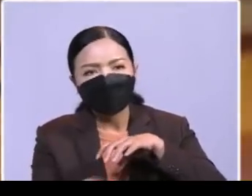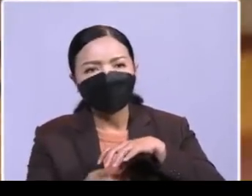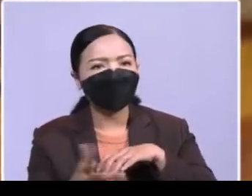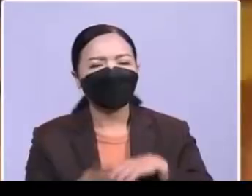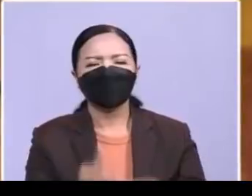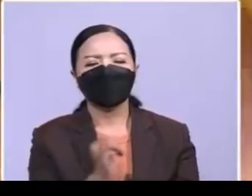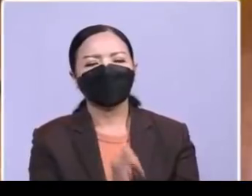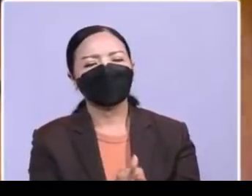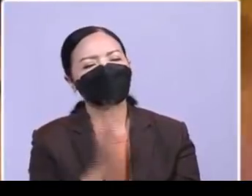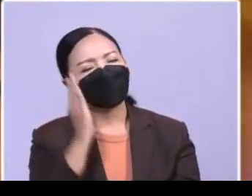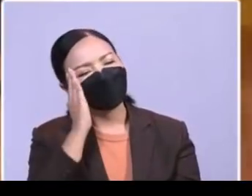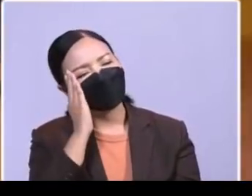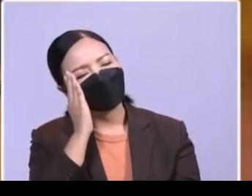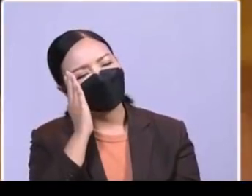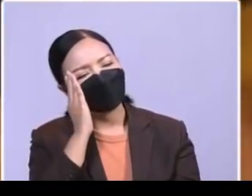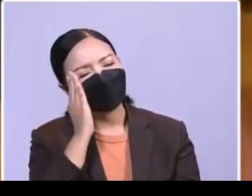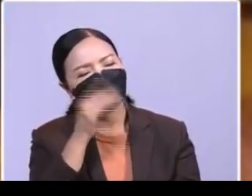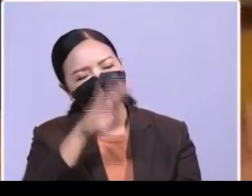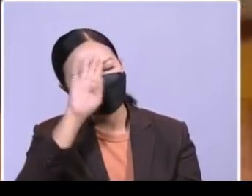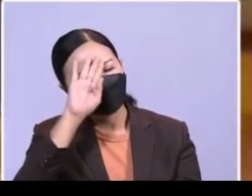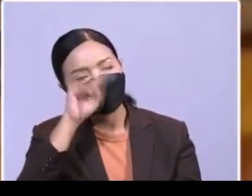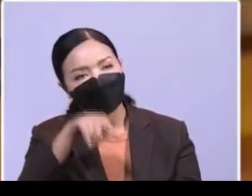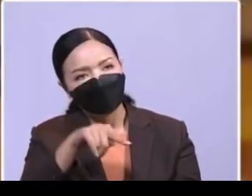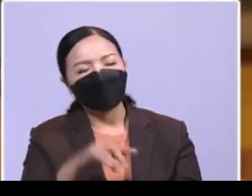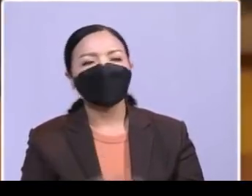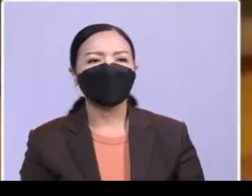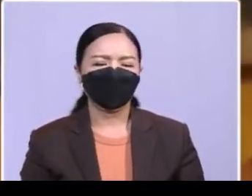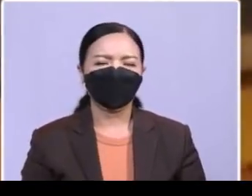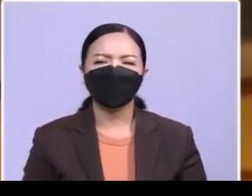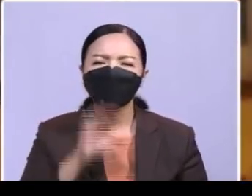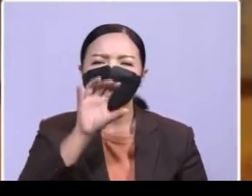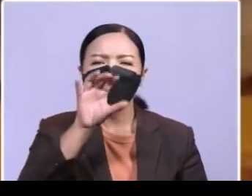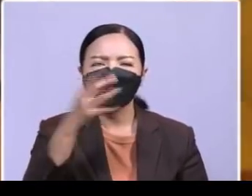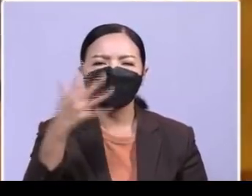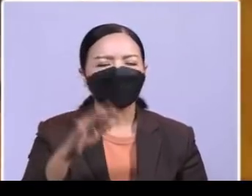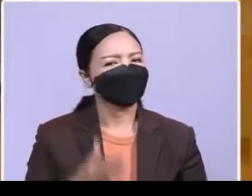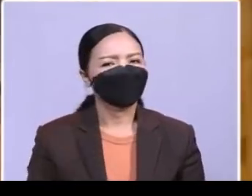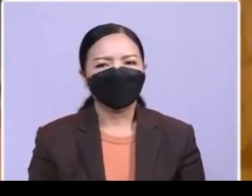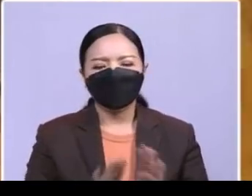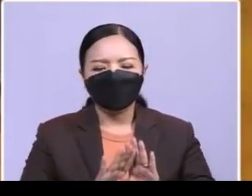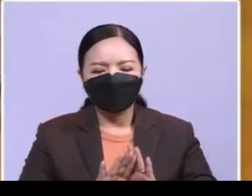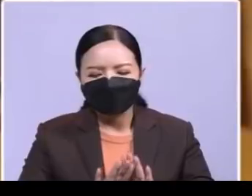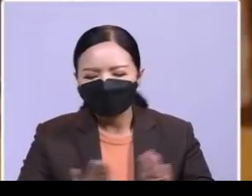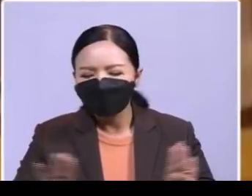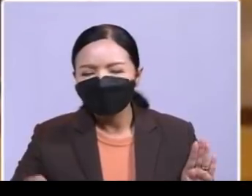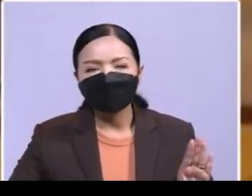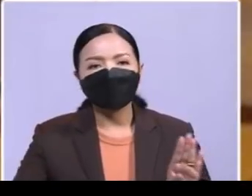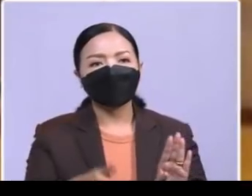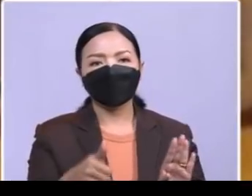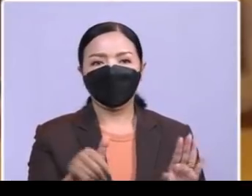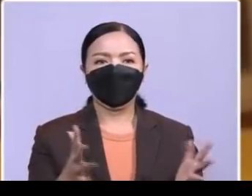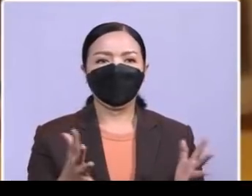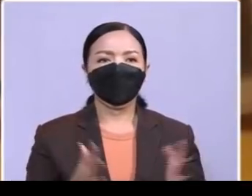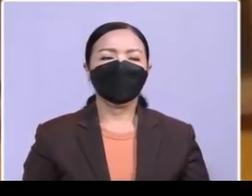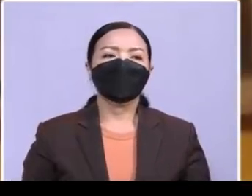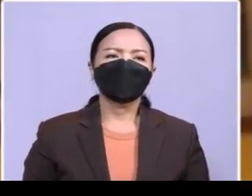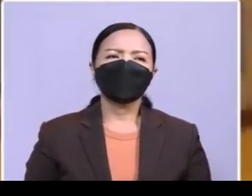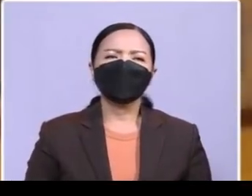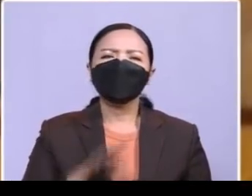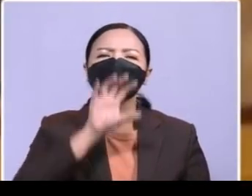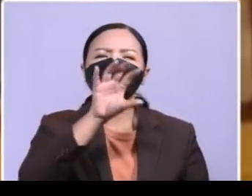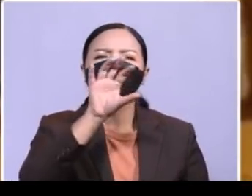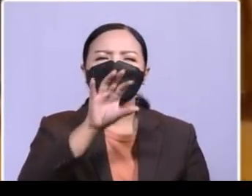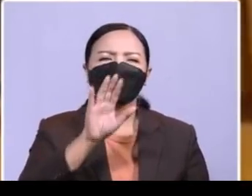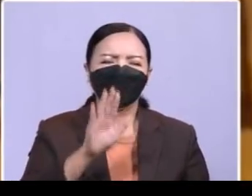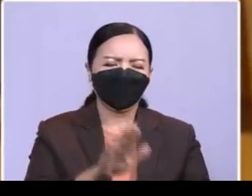วยด้วยที่อยู่ด้านในบ้านเนี่ยออกมาเปิดประตูให้หน่อยแล้วญาติเนี่ยก็เรียกอยู่นานน